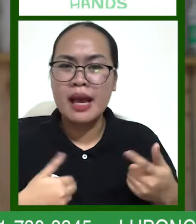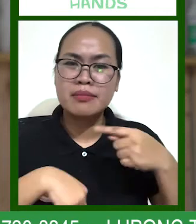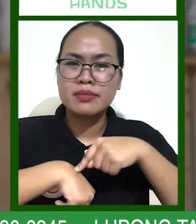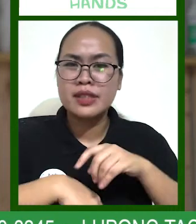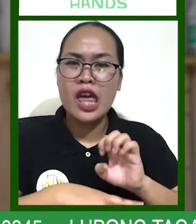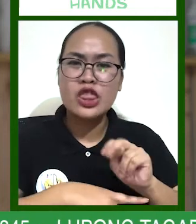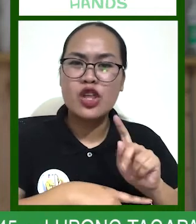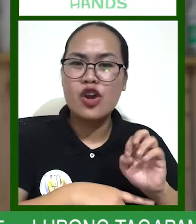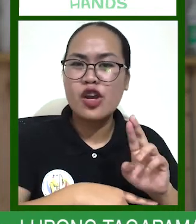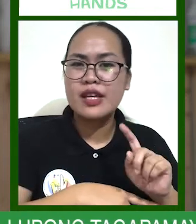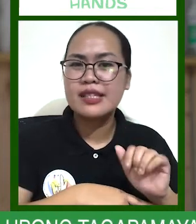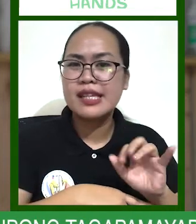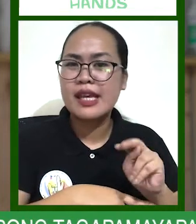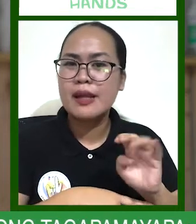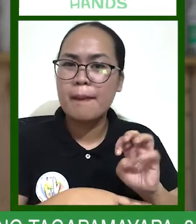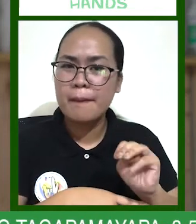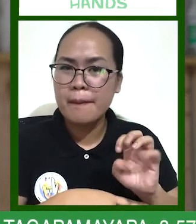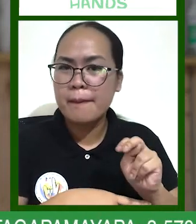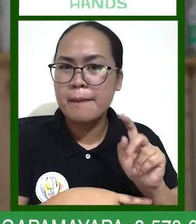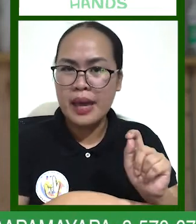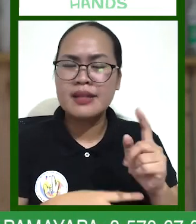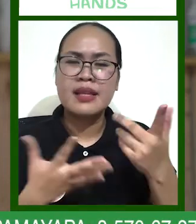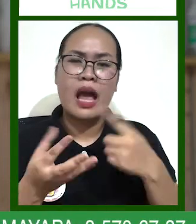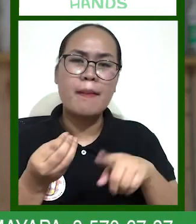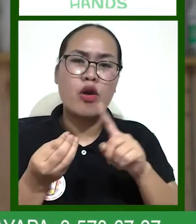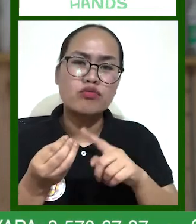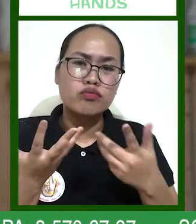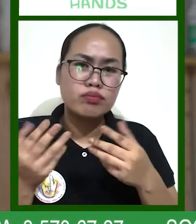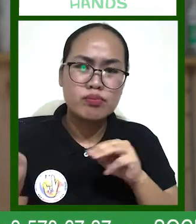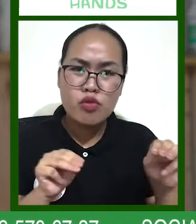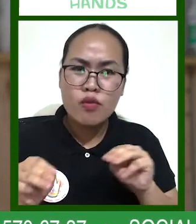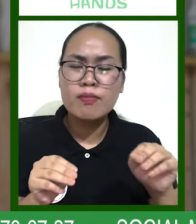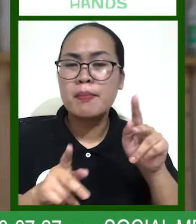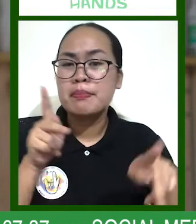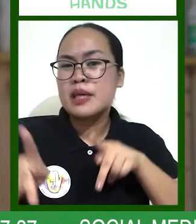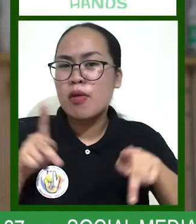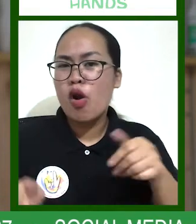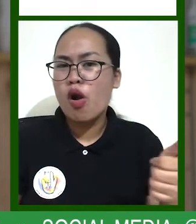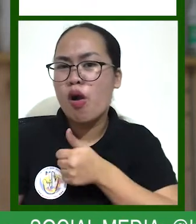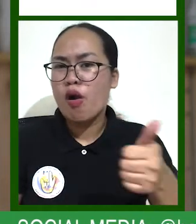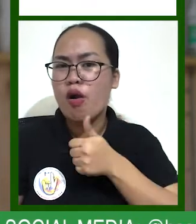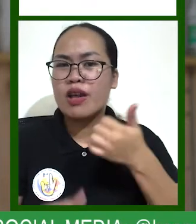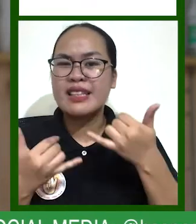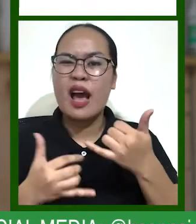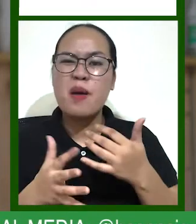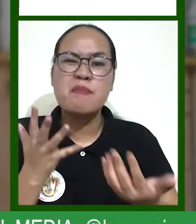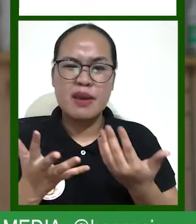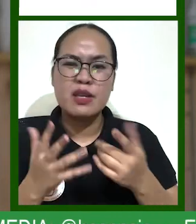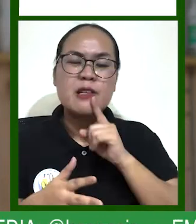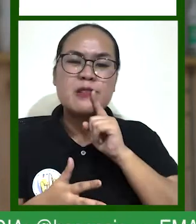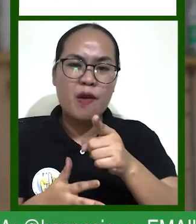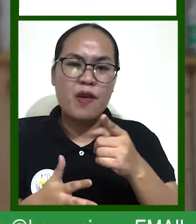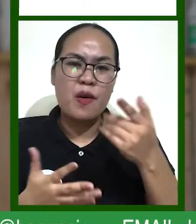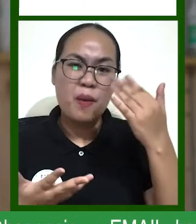paggalaw, yung movement ng tao, ang isa na naman po sa mga may sala, no, kung bakit po tumataas ang kaso natin.